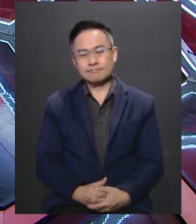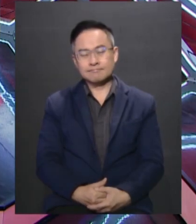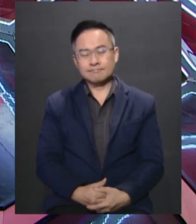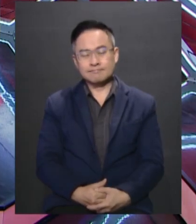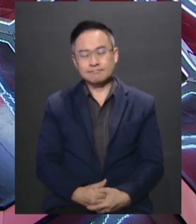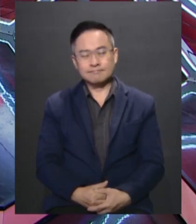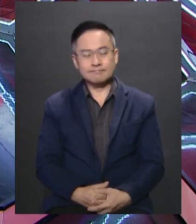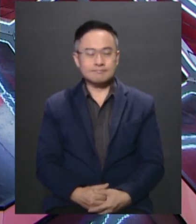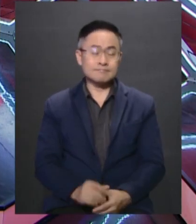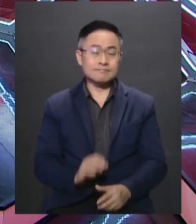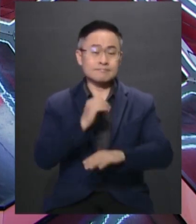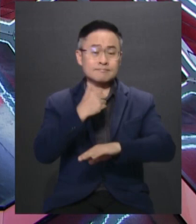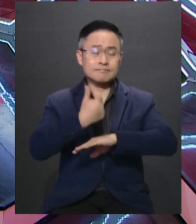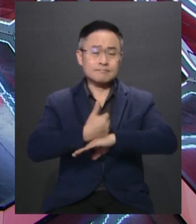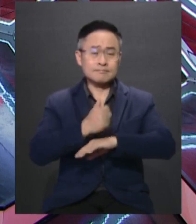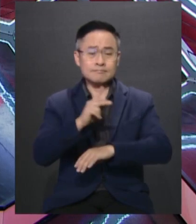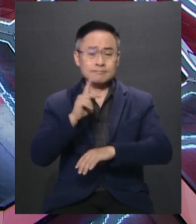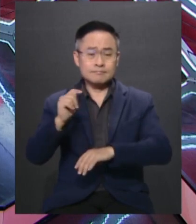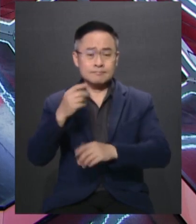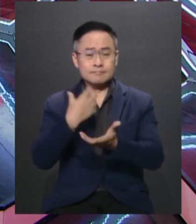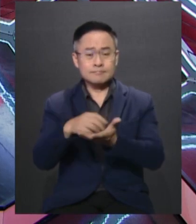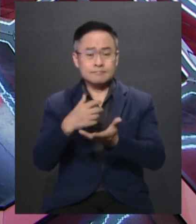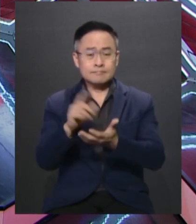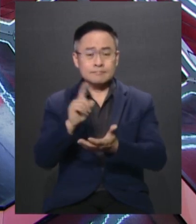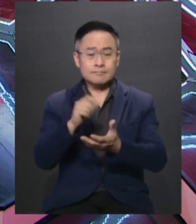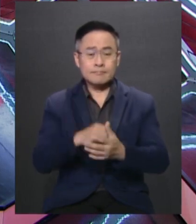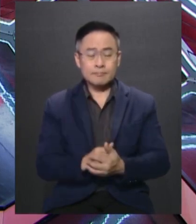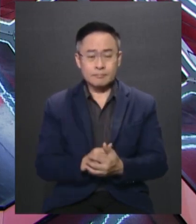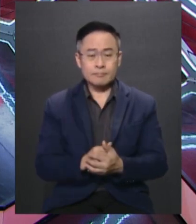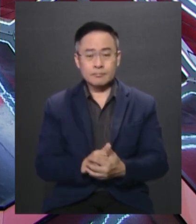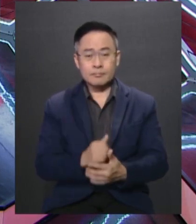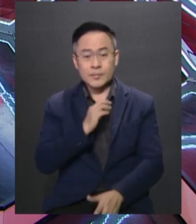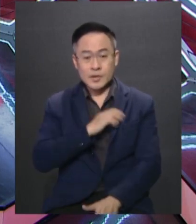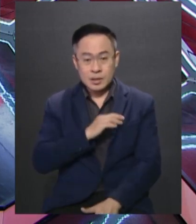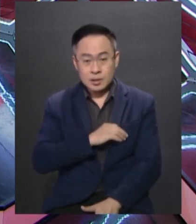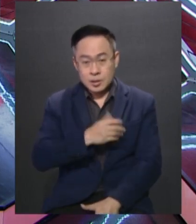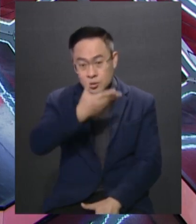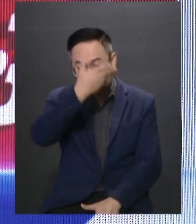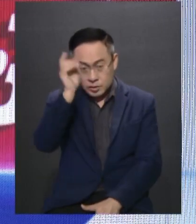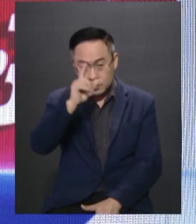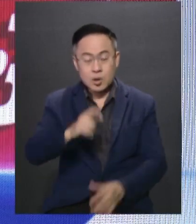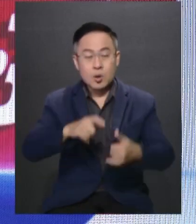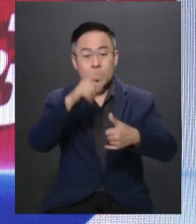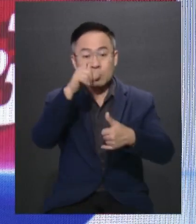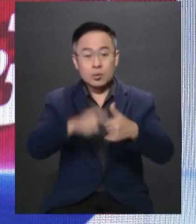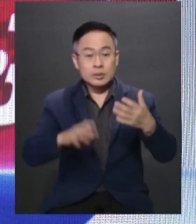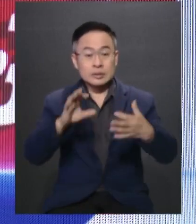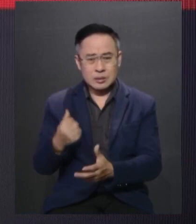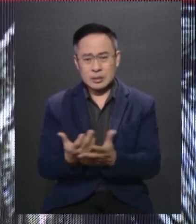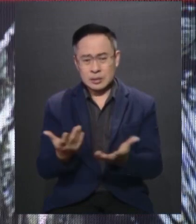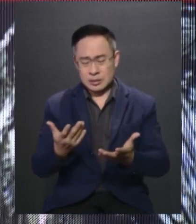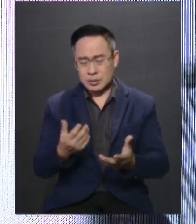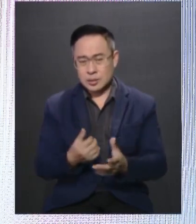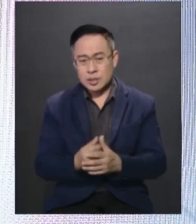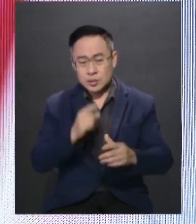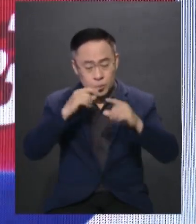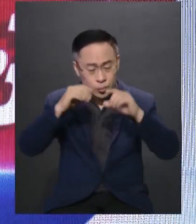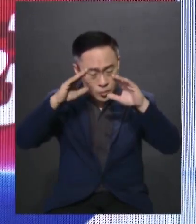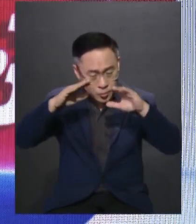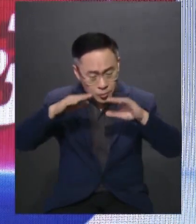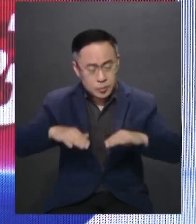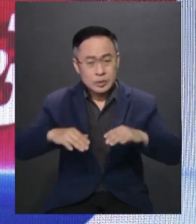องศักดิ์ยอดมณีพูดได้ผมว่าถูกอกถูกใจใครหลายๆคนนะฮะในมุมที่ว่าอย่าลืมนะว่านักกีฬาที่ไปเล่นในนามทีมชาติที่4เกมเนี่ยเ